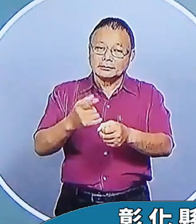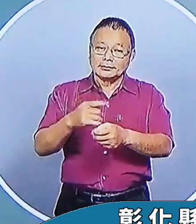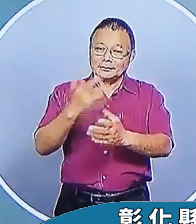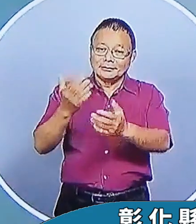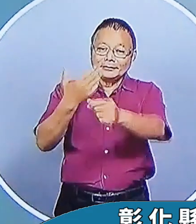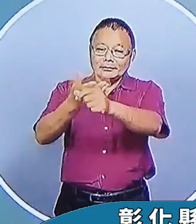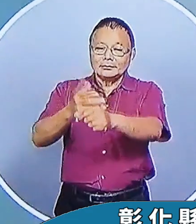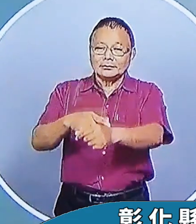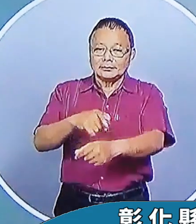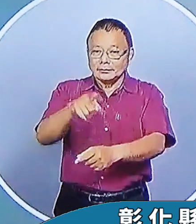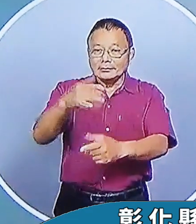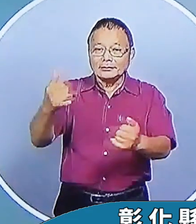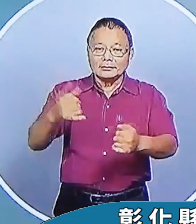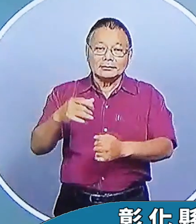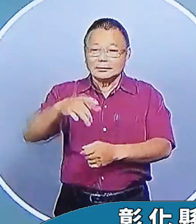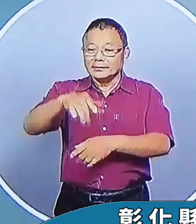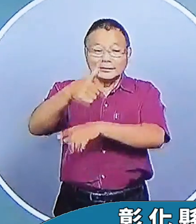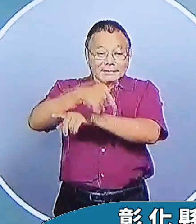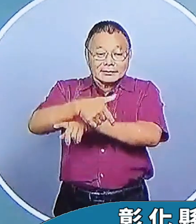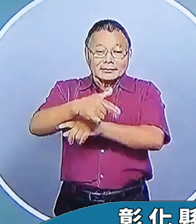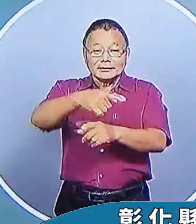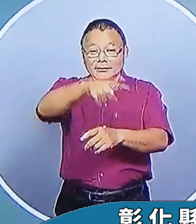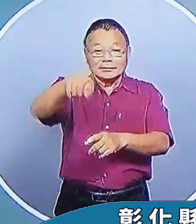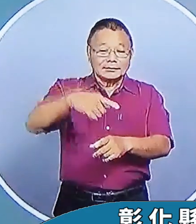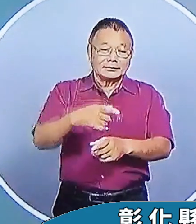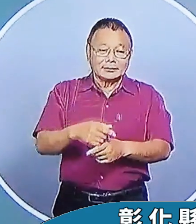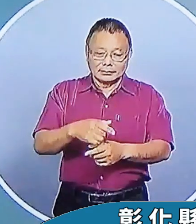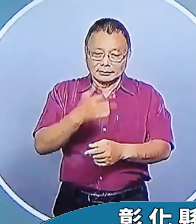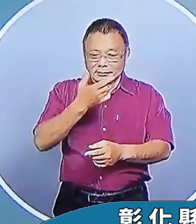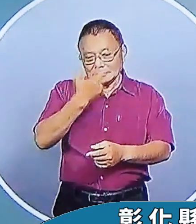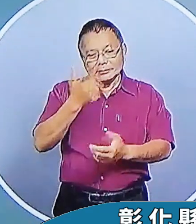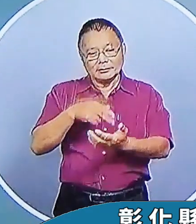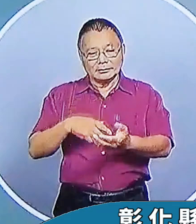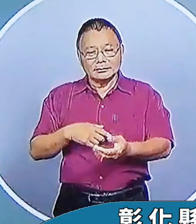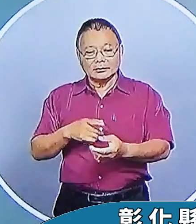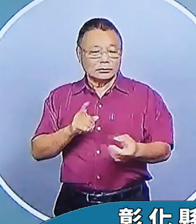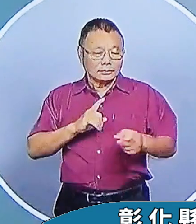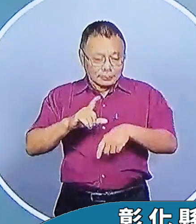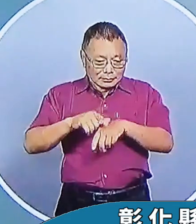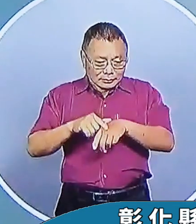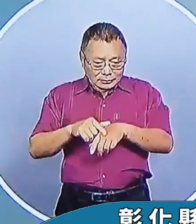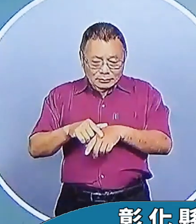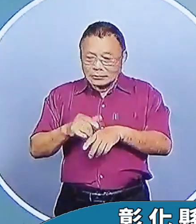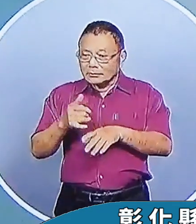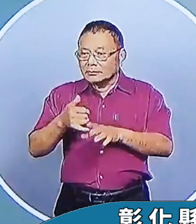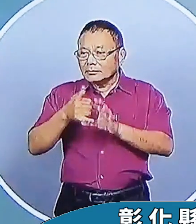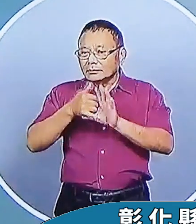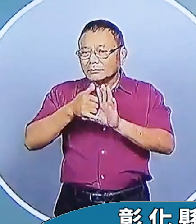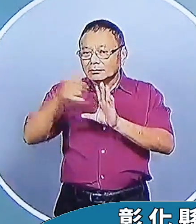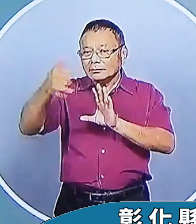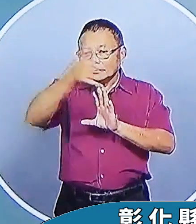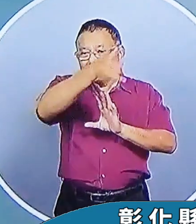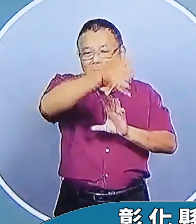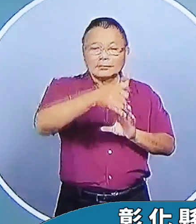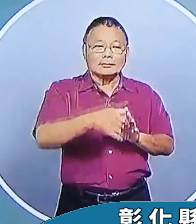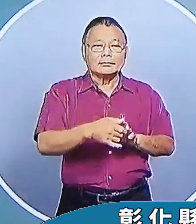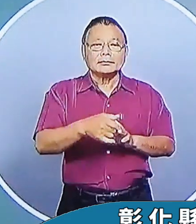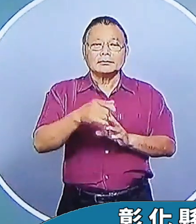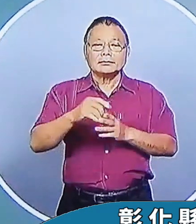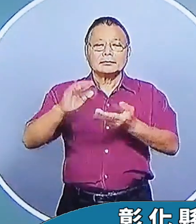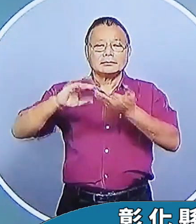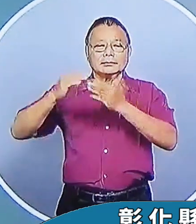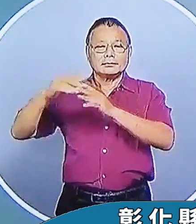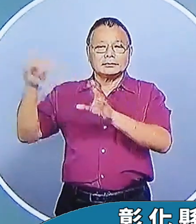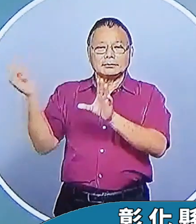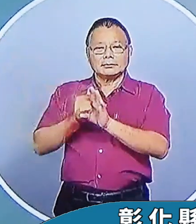的这乡亲。那南彰化的乡亲，让你会当哦，随时被移动到另外一个乡镇，都会当